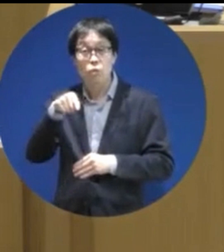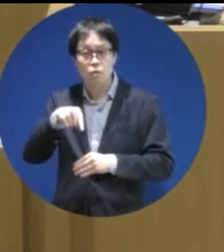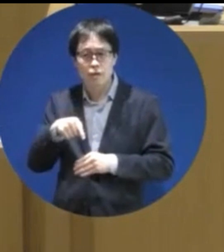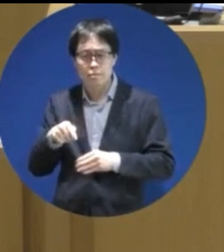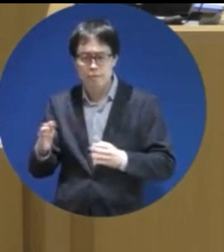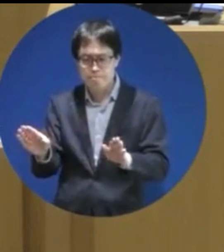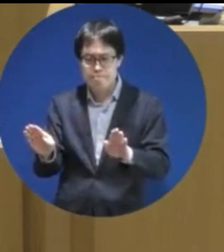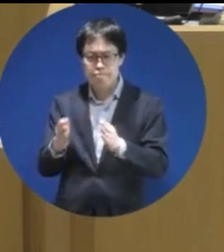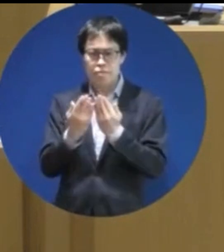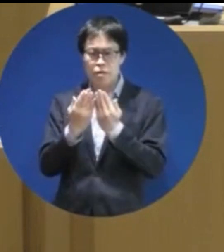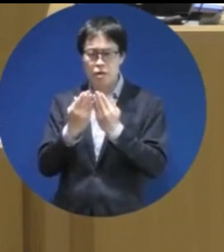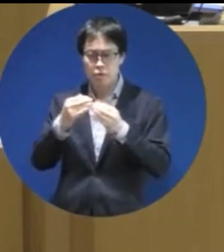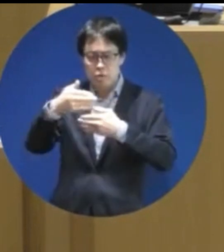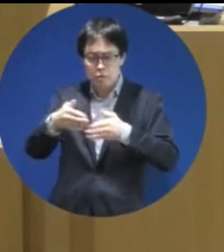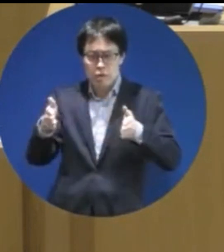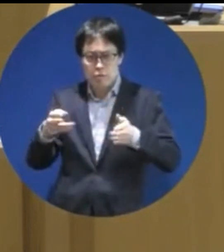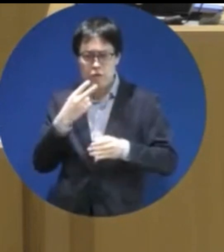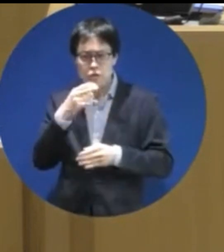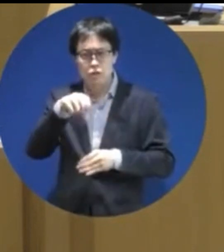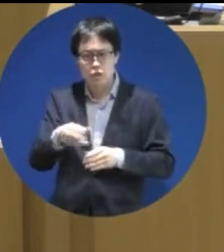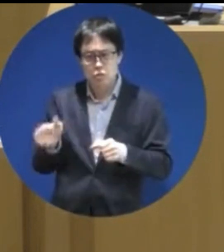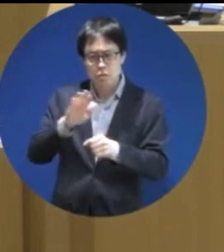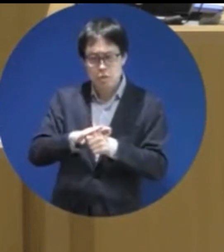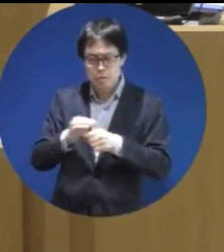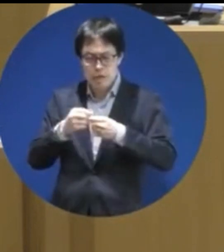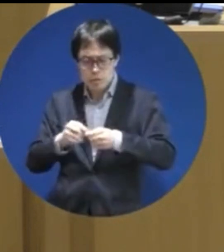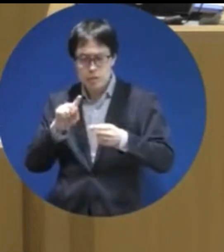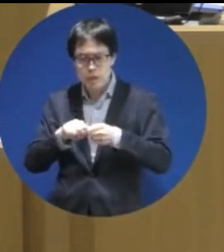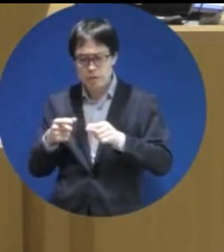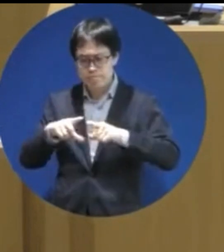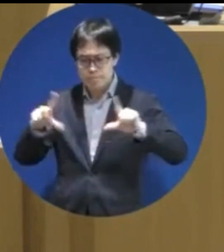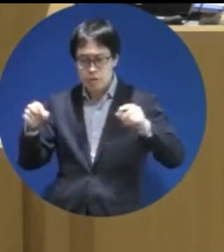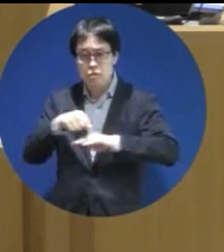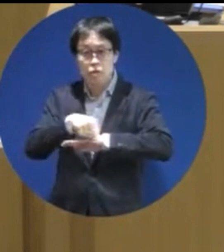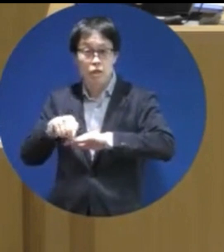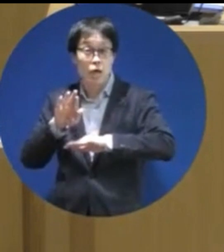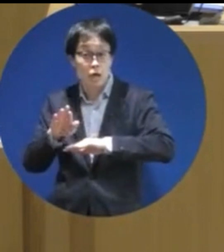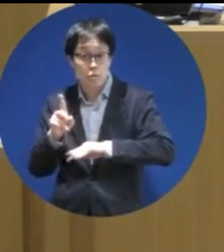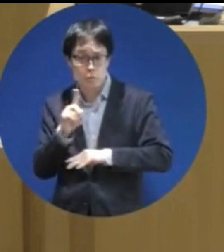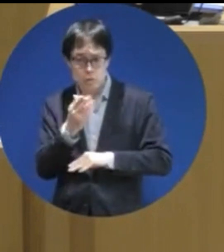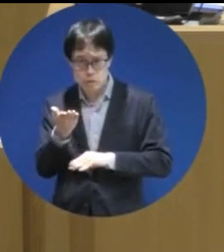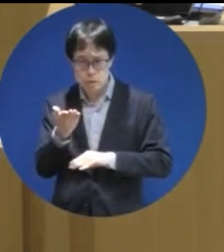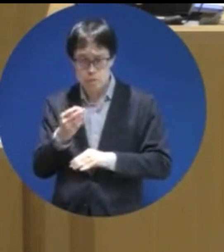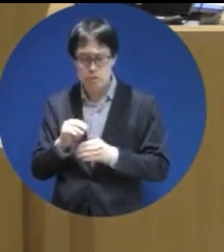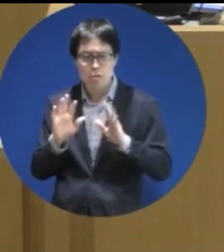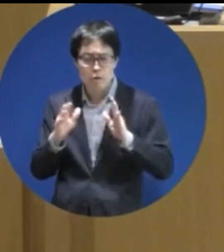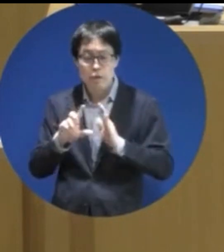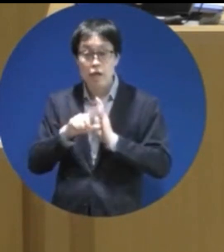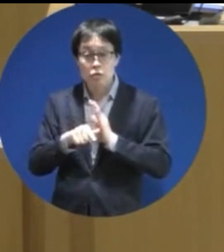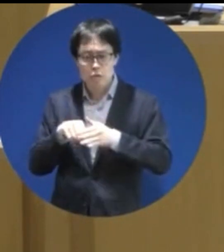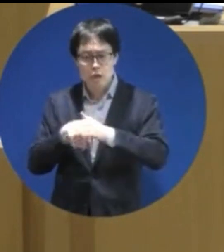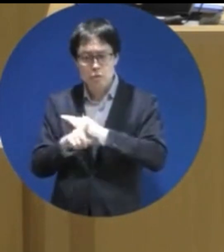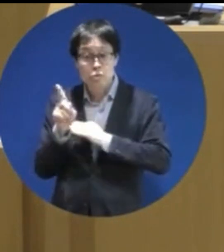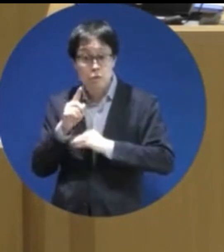閉型の喫煙所を含めて今後具体的な喫煙所の増設計画はあるのでしょうか。ない場合にはその理由を教えていただけ